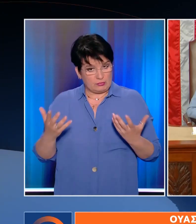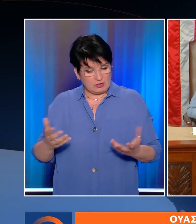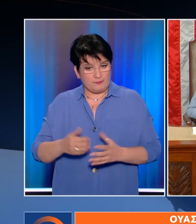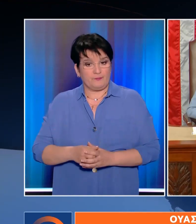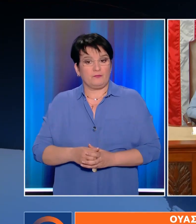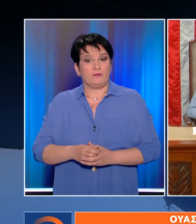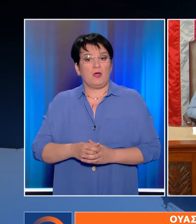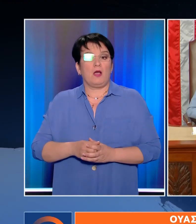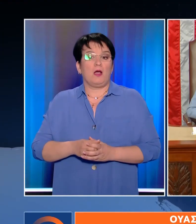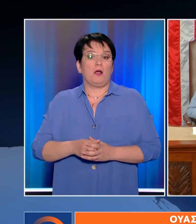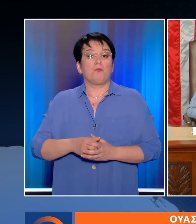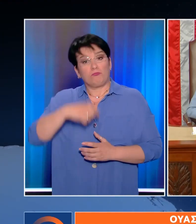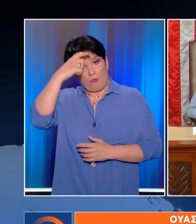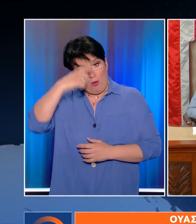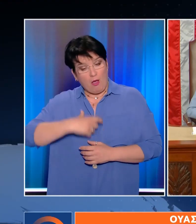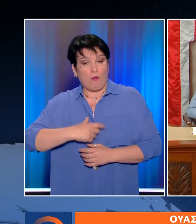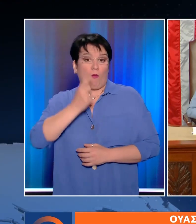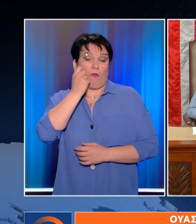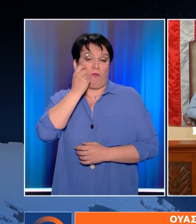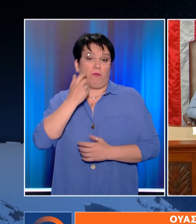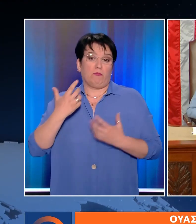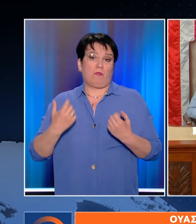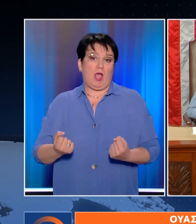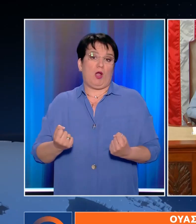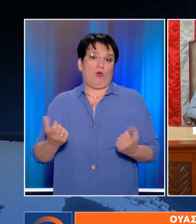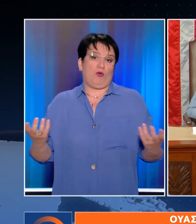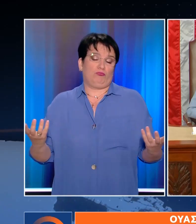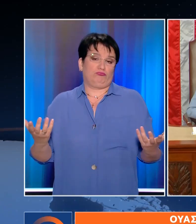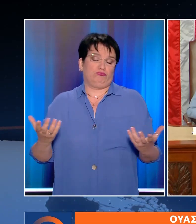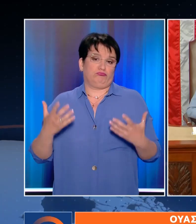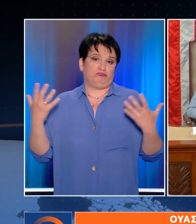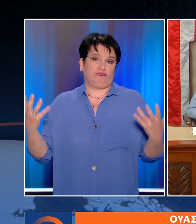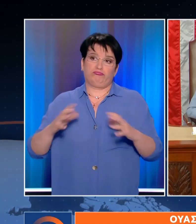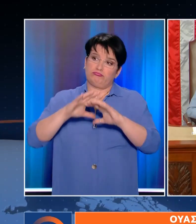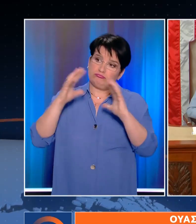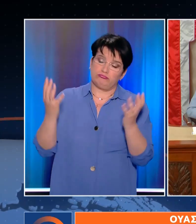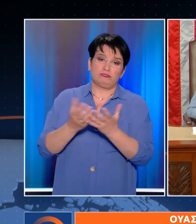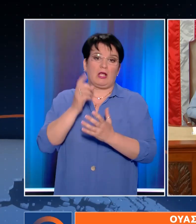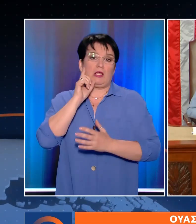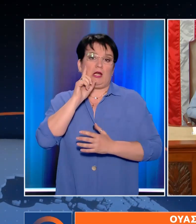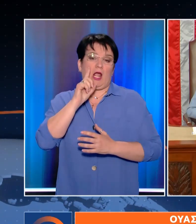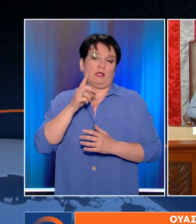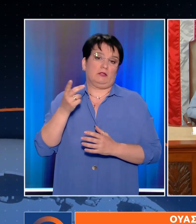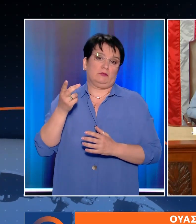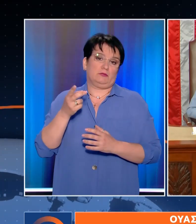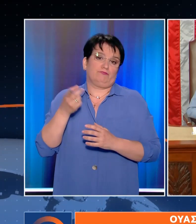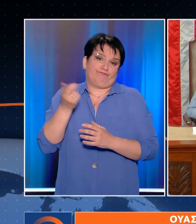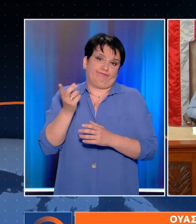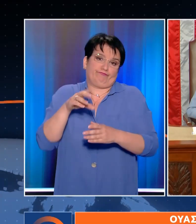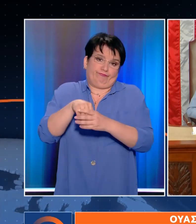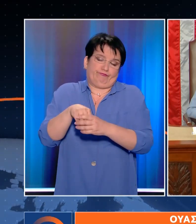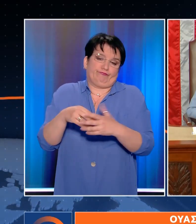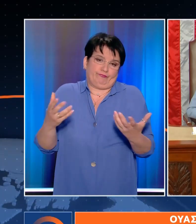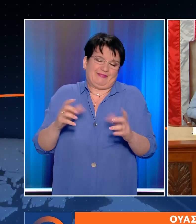Και ως πατέρας βέβαια και εγώ, ισχυρών πνευμάτων γυναικείων, δεν μπορώ παρά να συμφωνήσω τα